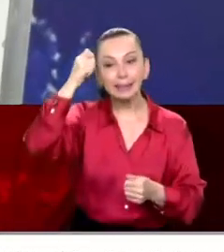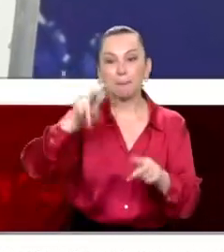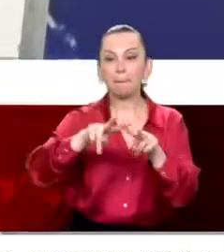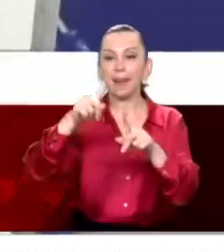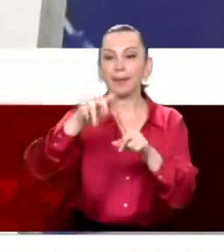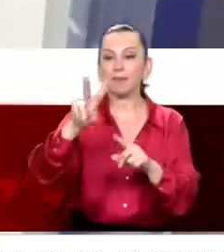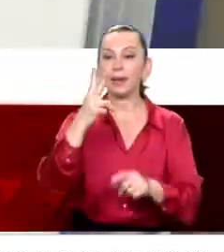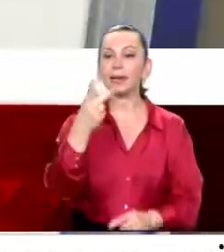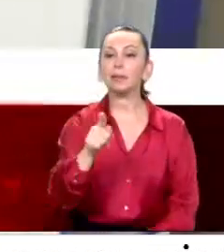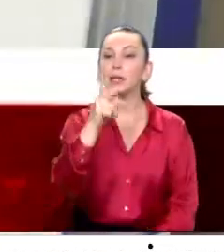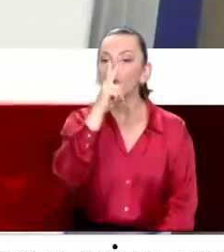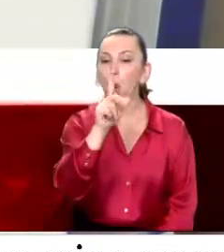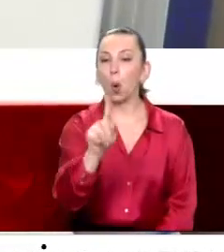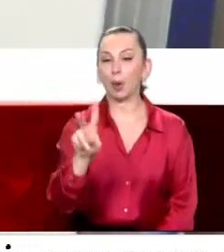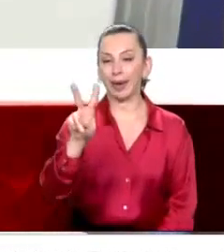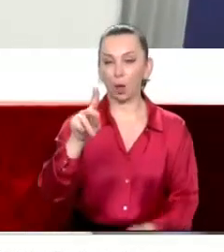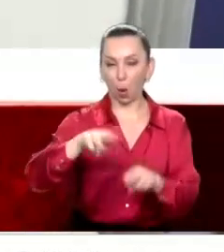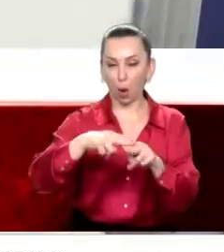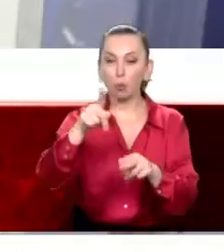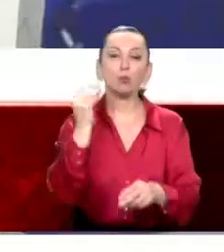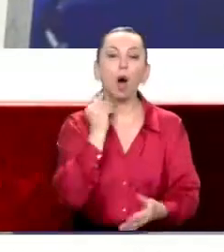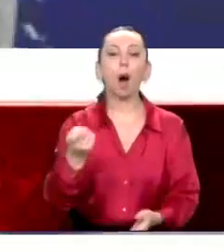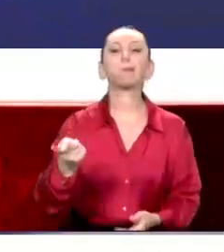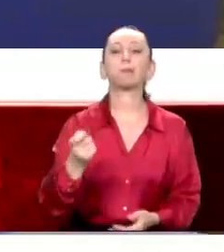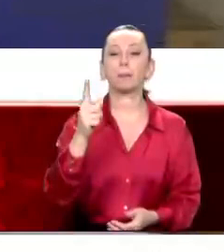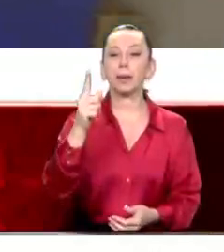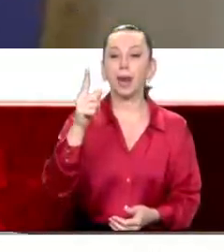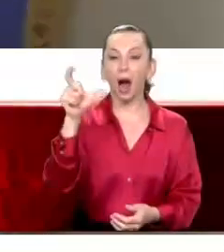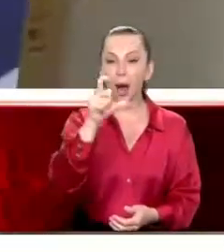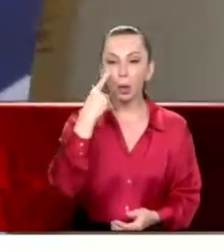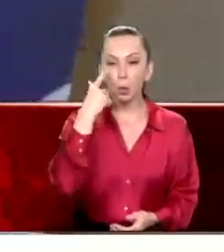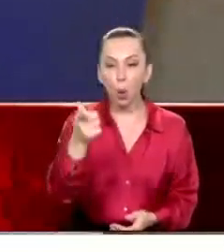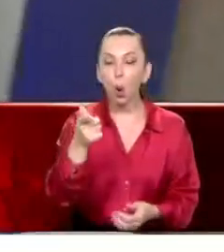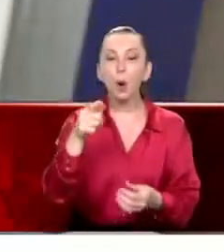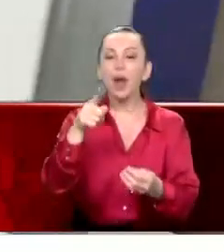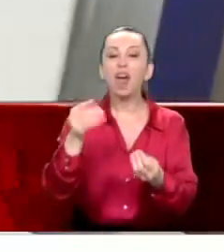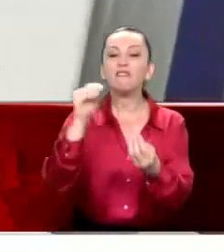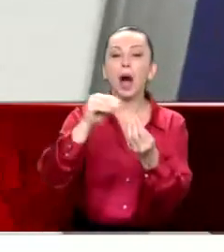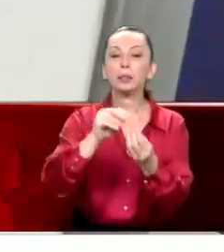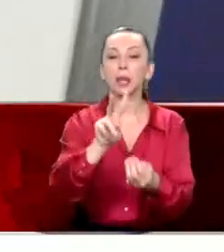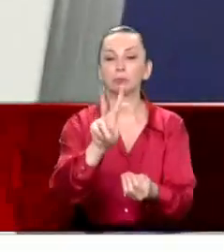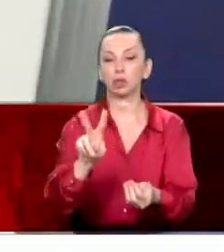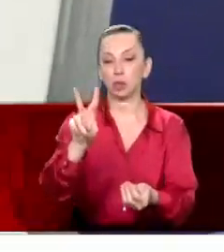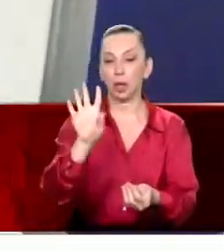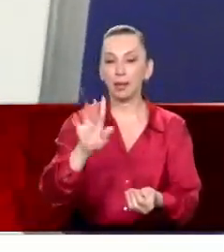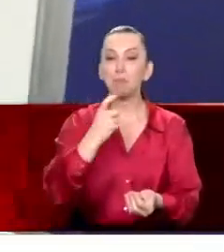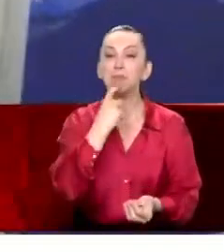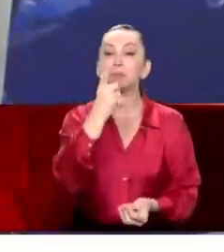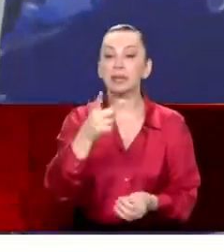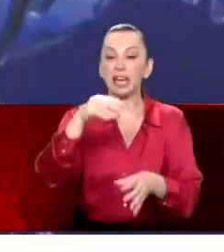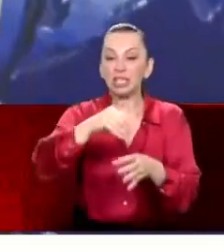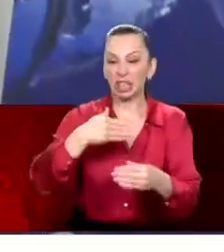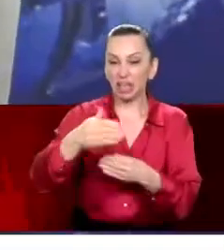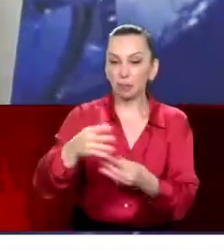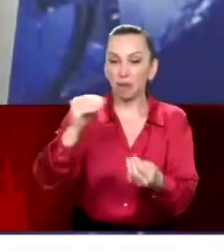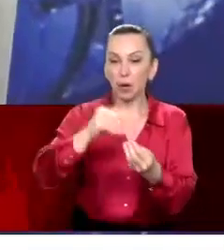tutarı 2217 liraydı ve bu borcu ödemediniz bir ayda bu tutara yansıyacak olan meblağı 77 lira ancak bir yıl içerisinde